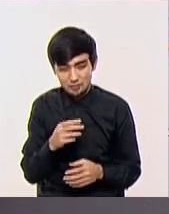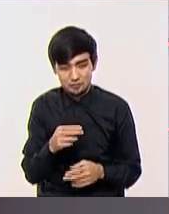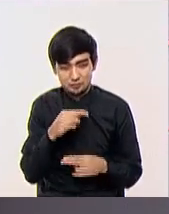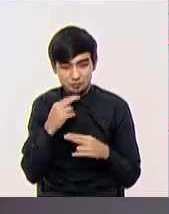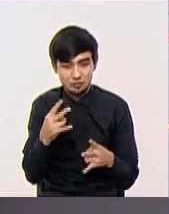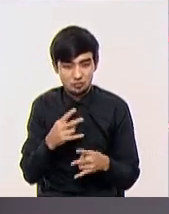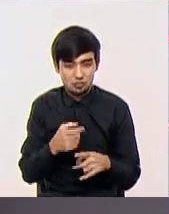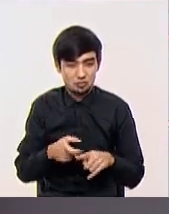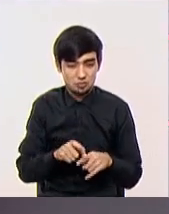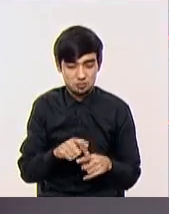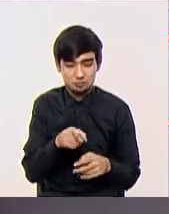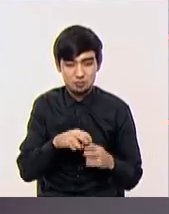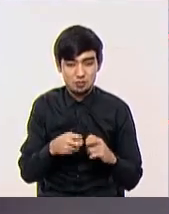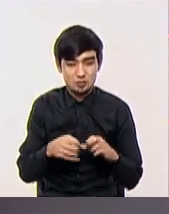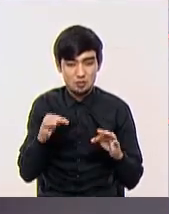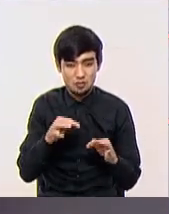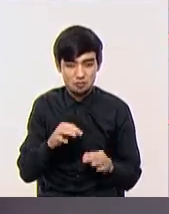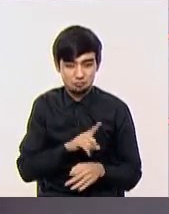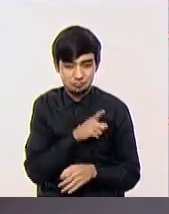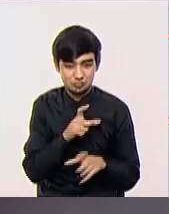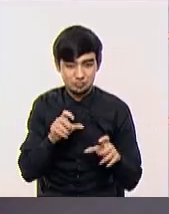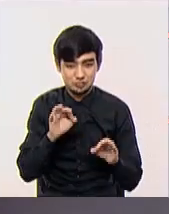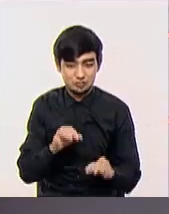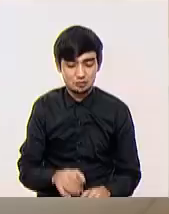уверены эксперты. Талина Сипова расскажет подробнее.